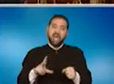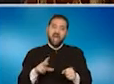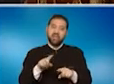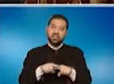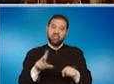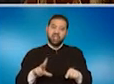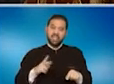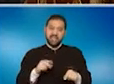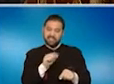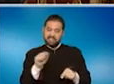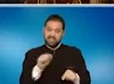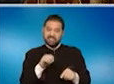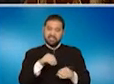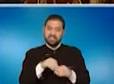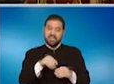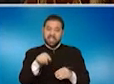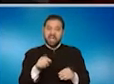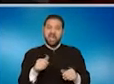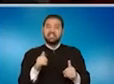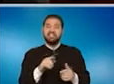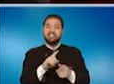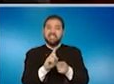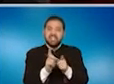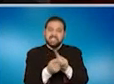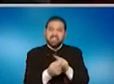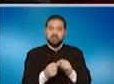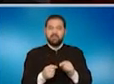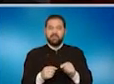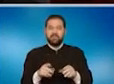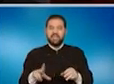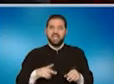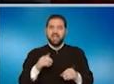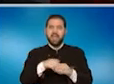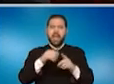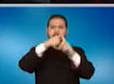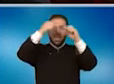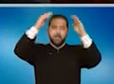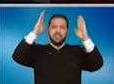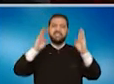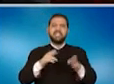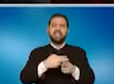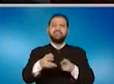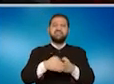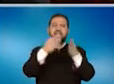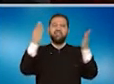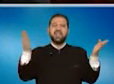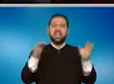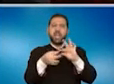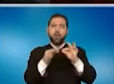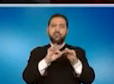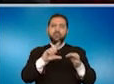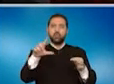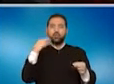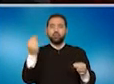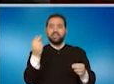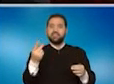ele, cel care le citește să devină. Era în biserică Scriptura Cuvântul lui Dumnezeu, dar în același timp,